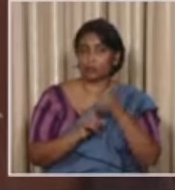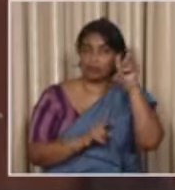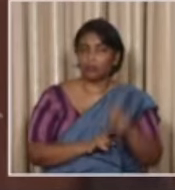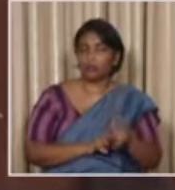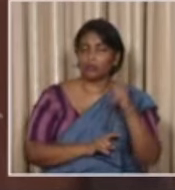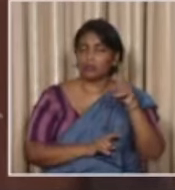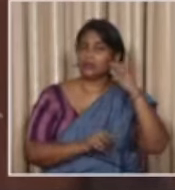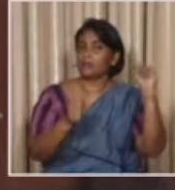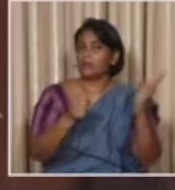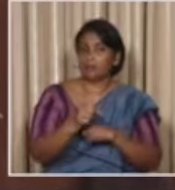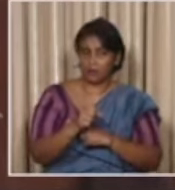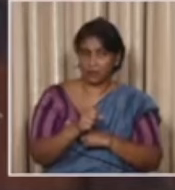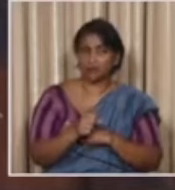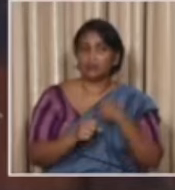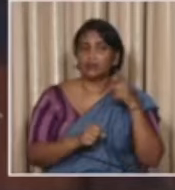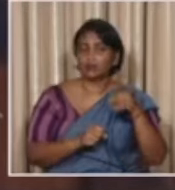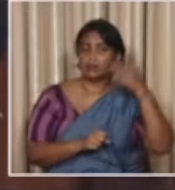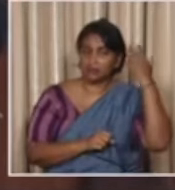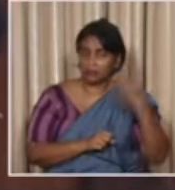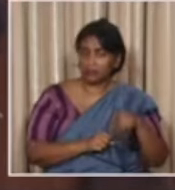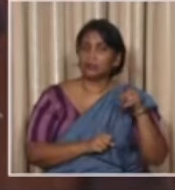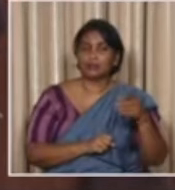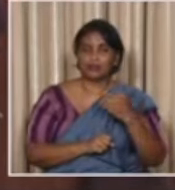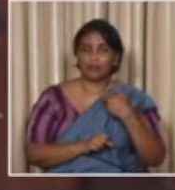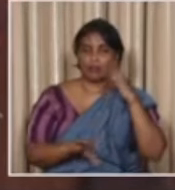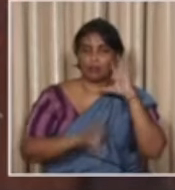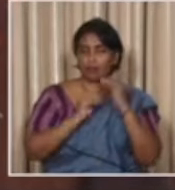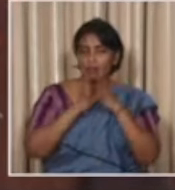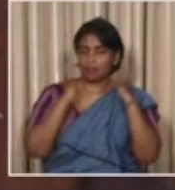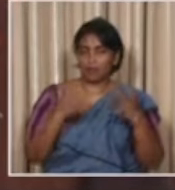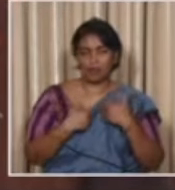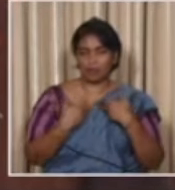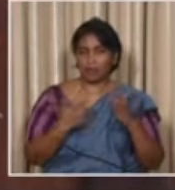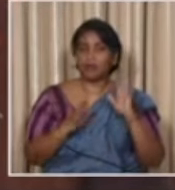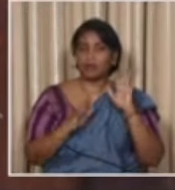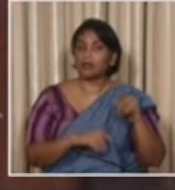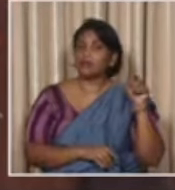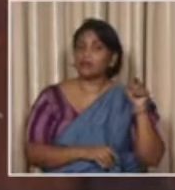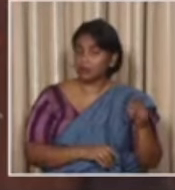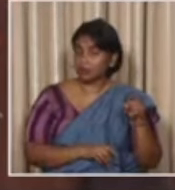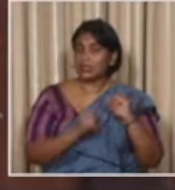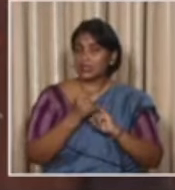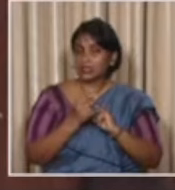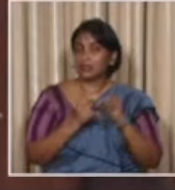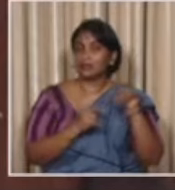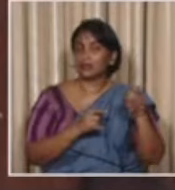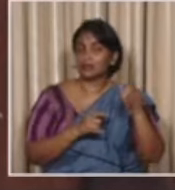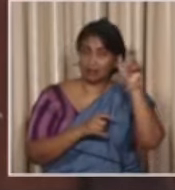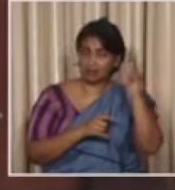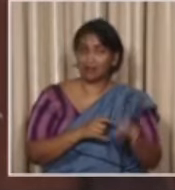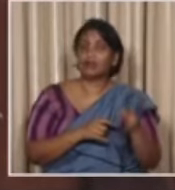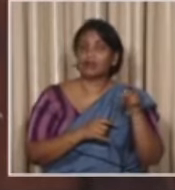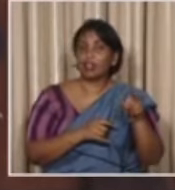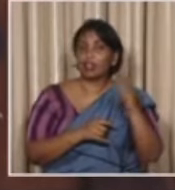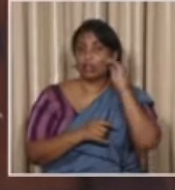පුද්ගලෙක් ඝාතනයට පත් වෙනවා. මෙයා ඝාතනයට පත්වීම ගැන මං ගාව වැඩි තොරතුරු නැහැ. හැබැයි අන්නේ ඒ සදීෂ් කුමාර් සඳිරරාස කියන